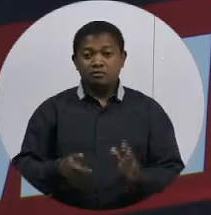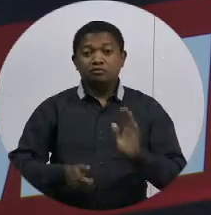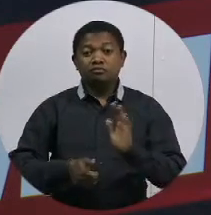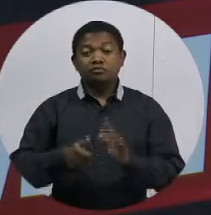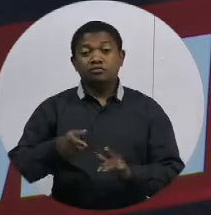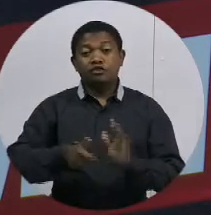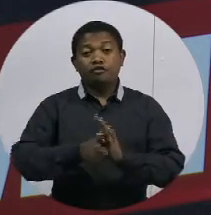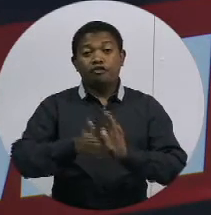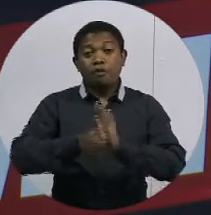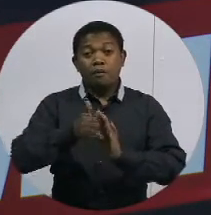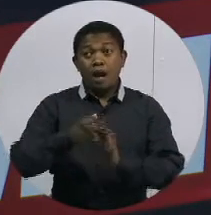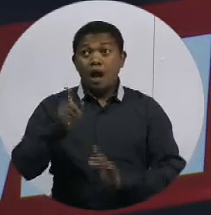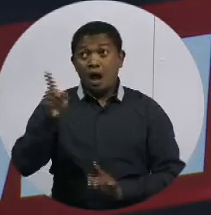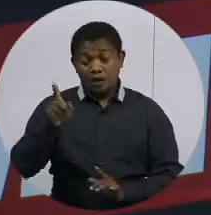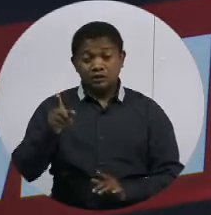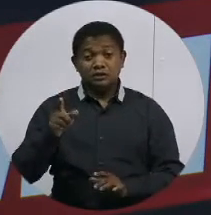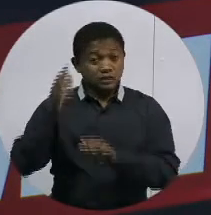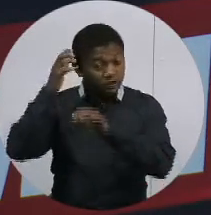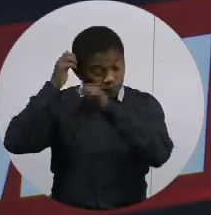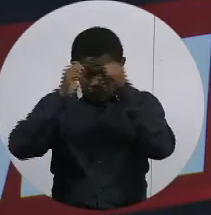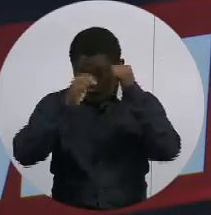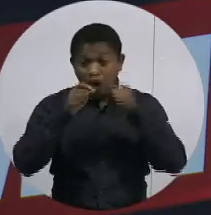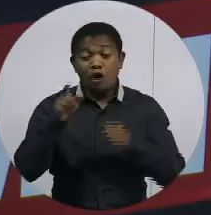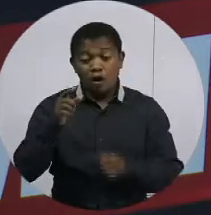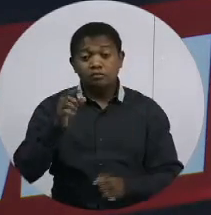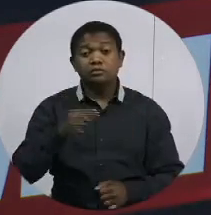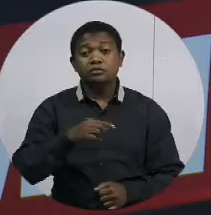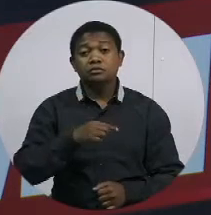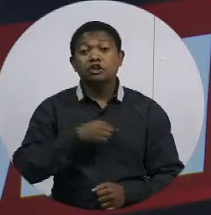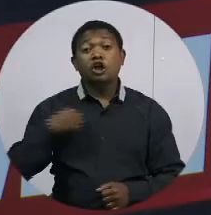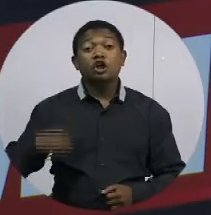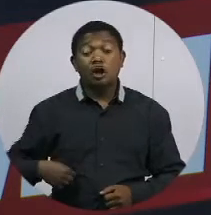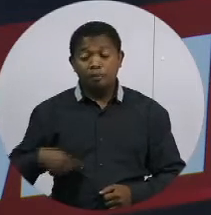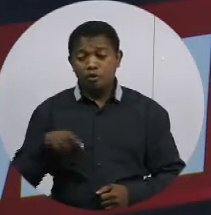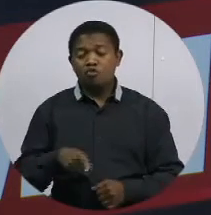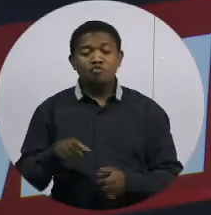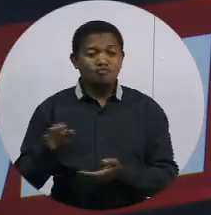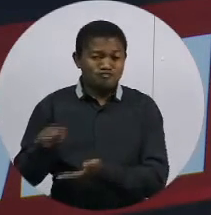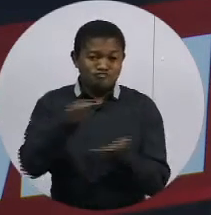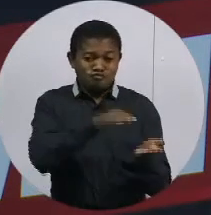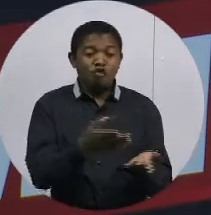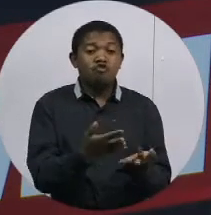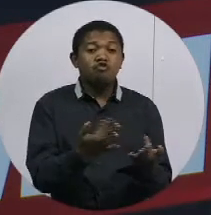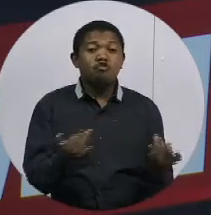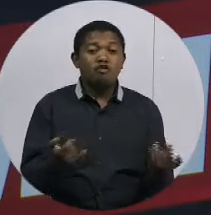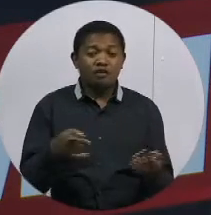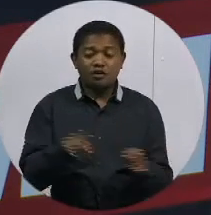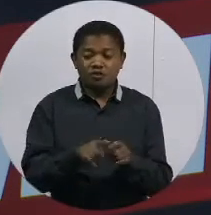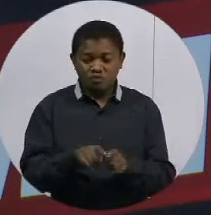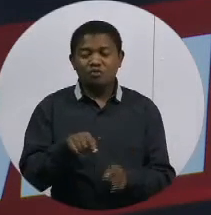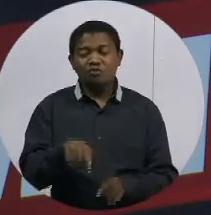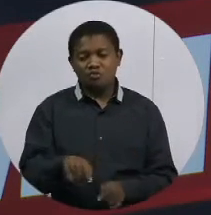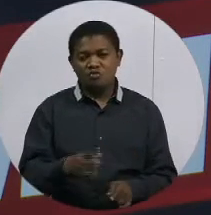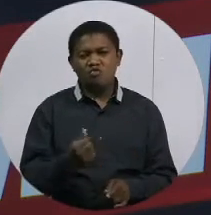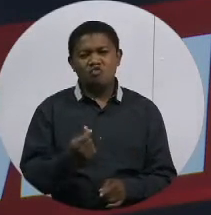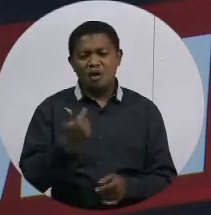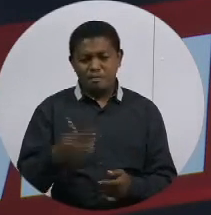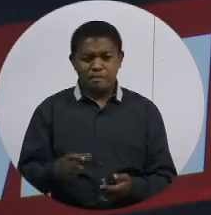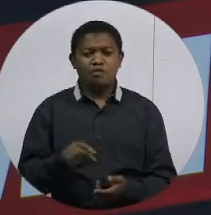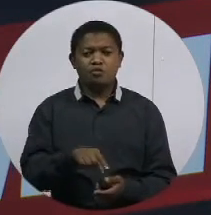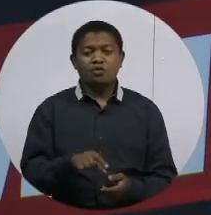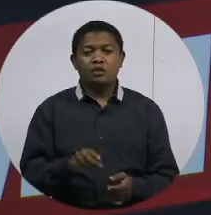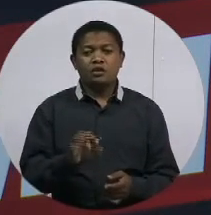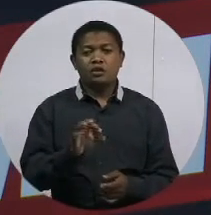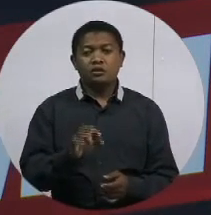asa eo anivon'ny ministera ny raharaham-bahiny mitentina 75 sy 70 tapitrisa ariary izay natolotra androany ho tateriny